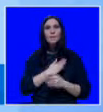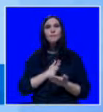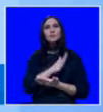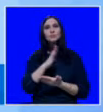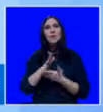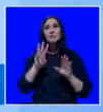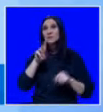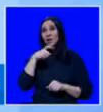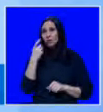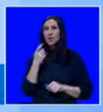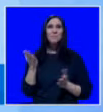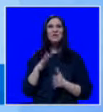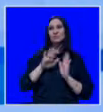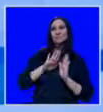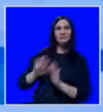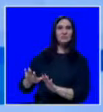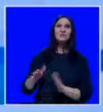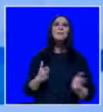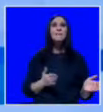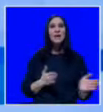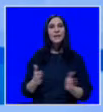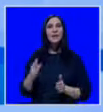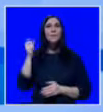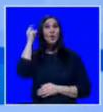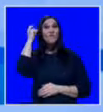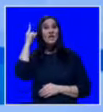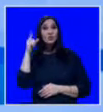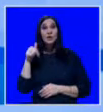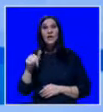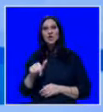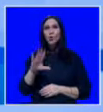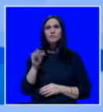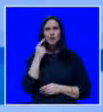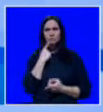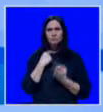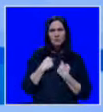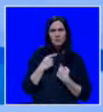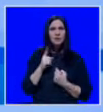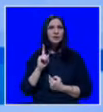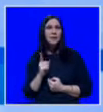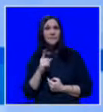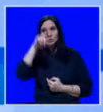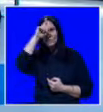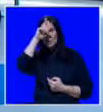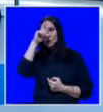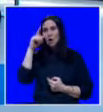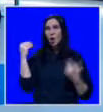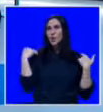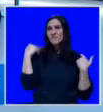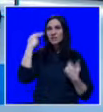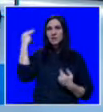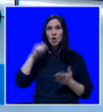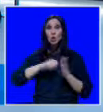години на практика беше занемарена. Но професор Герджиков, всички се питат дали трябва в, например, Софийския университет за